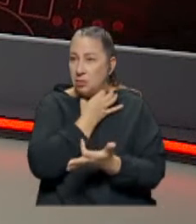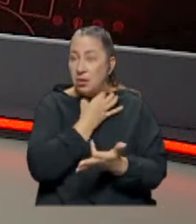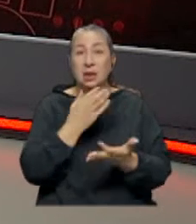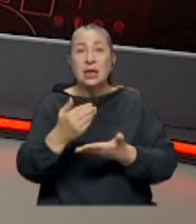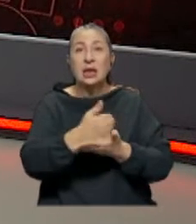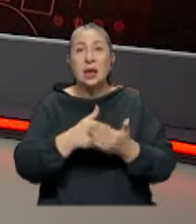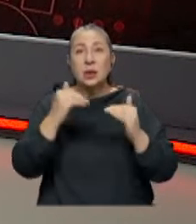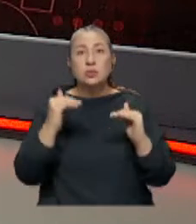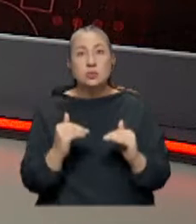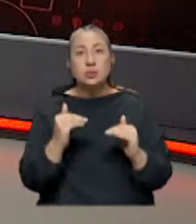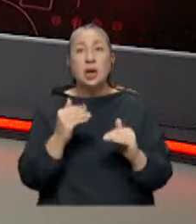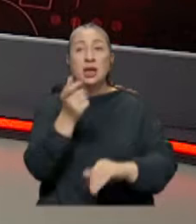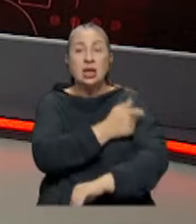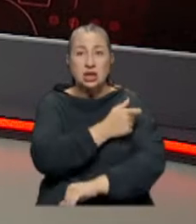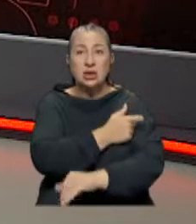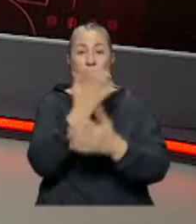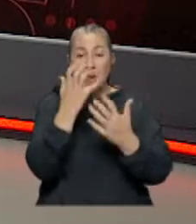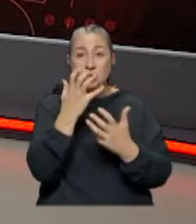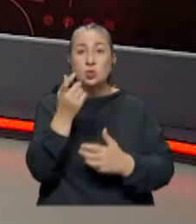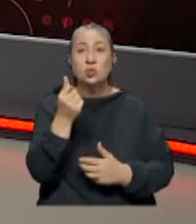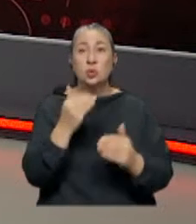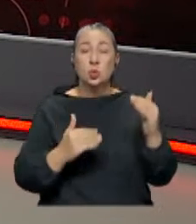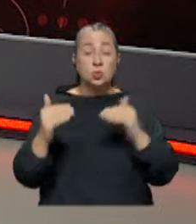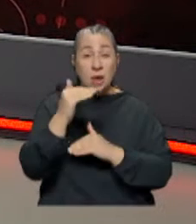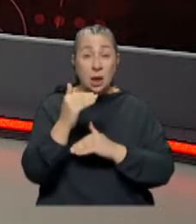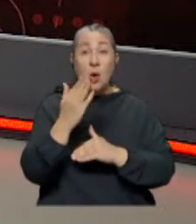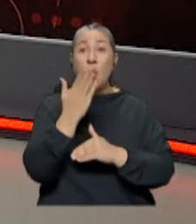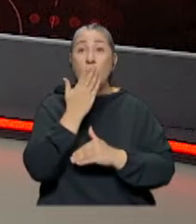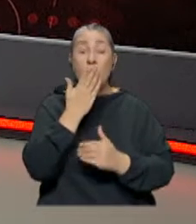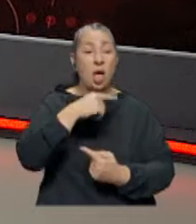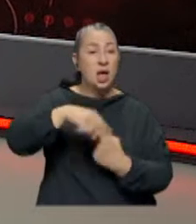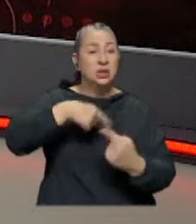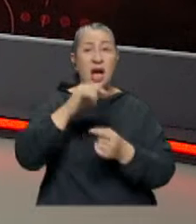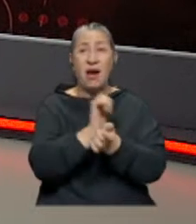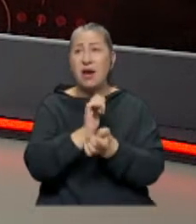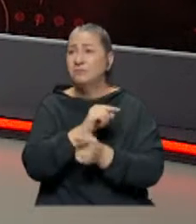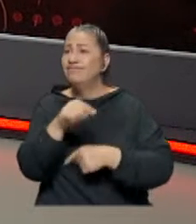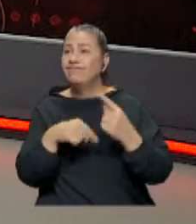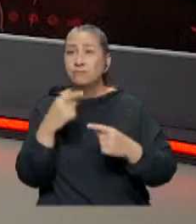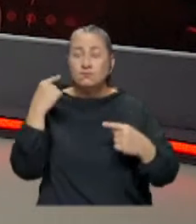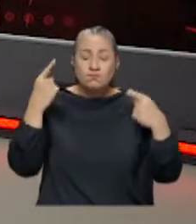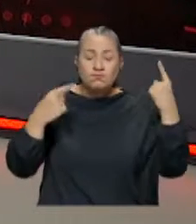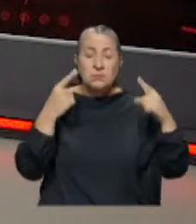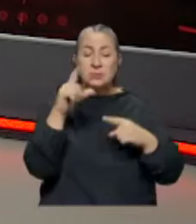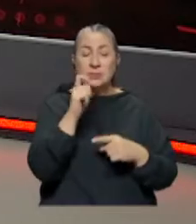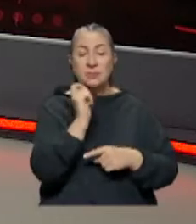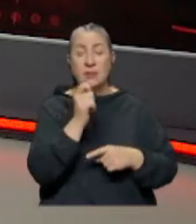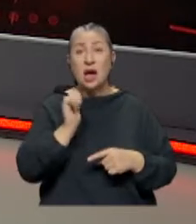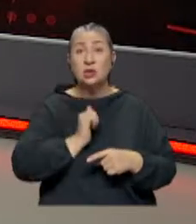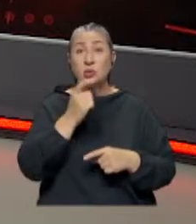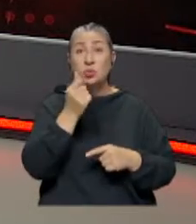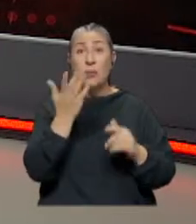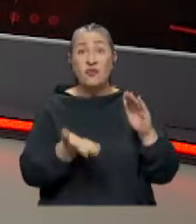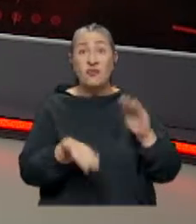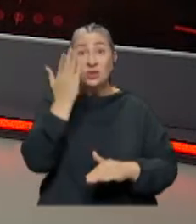Çünkü gelirleri düşük. Oysa kreş ve bakıcı ücretleri yüksek. Okullara içindeki aileler kara kara aylık ödemesi asgari